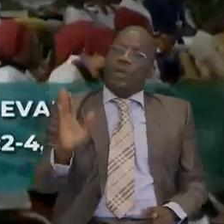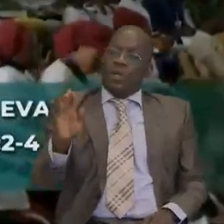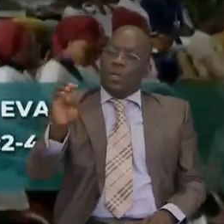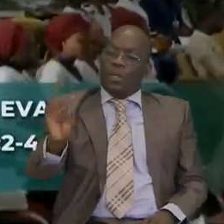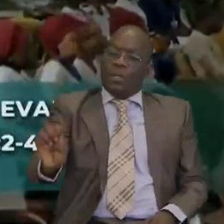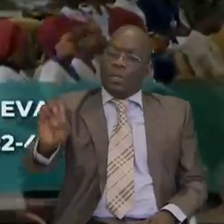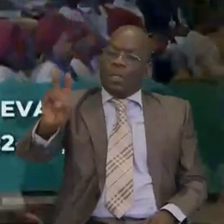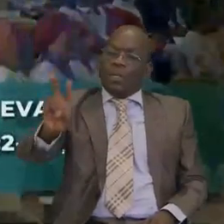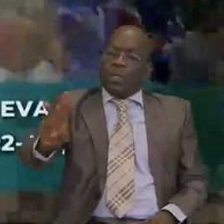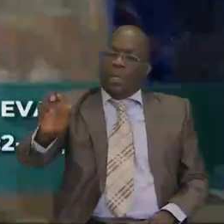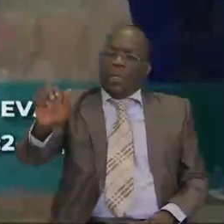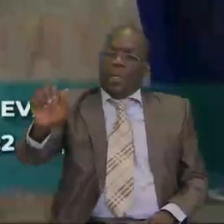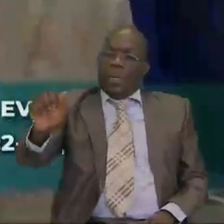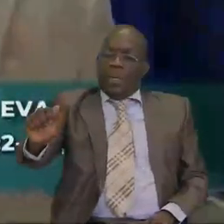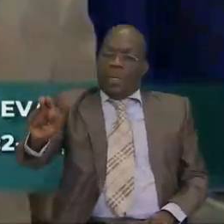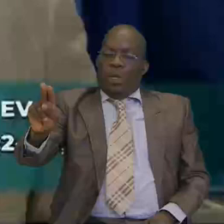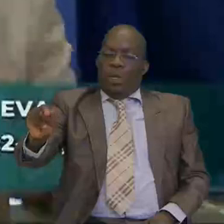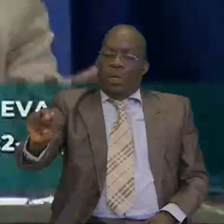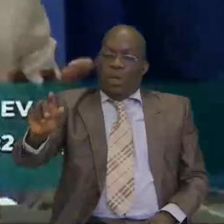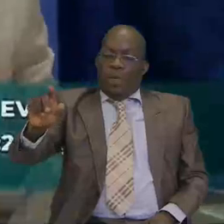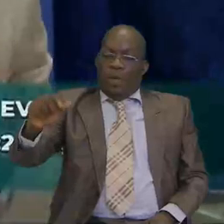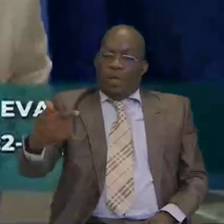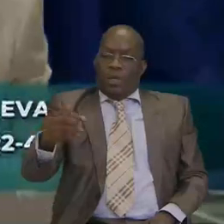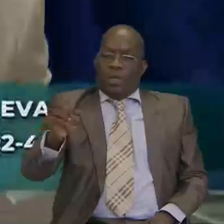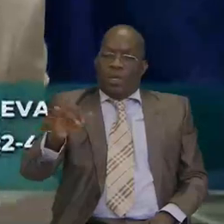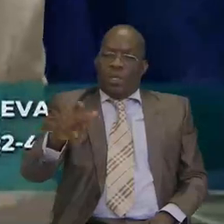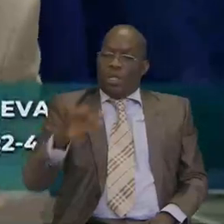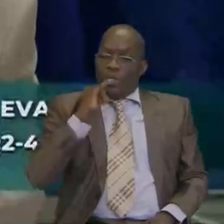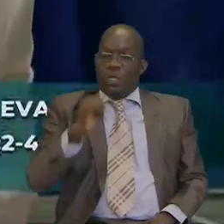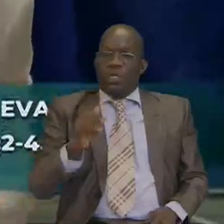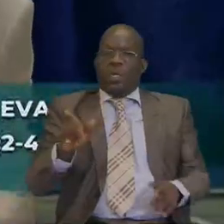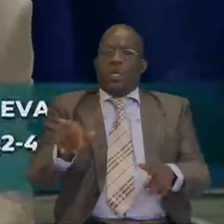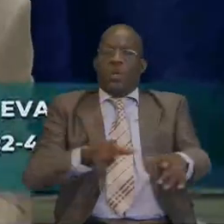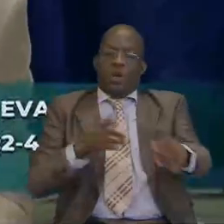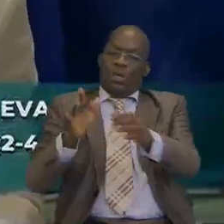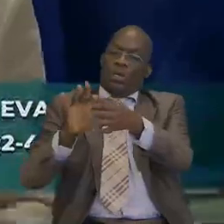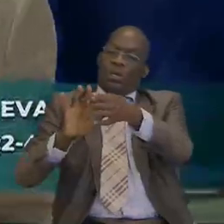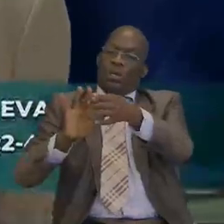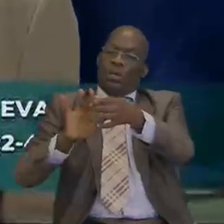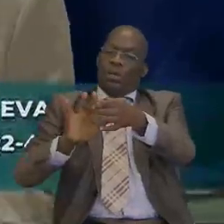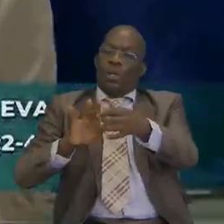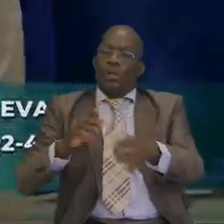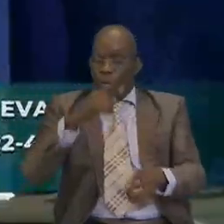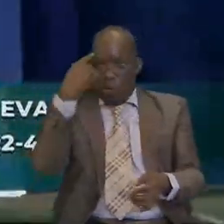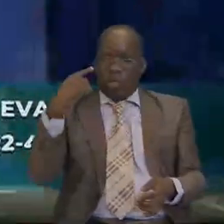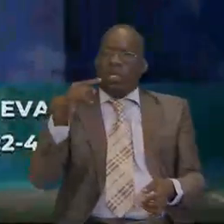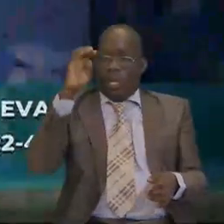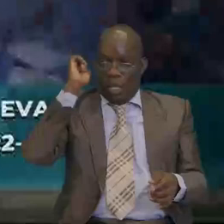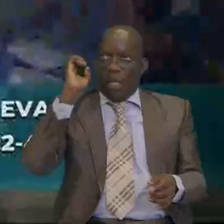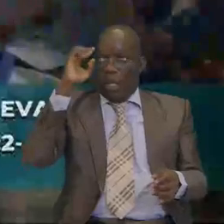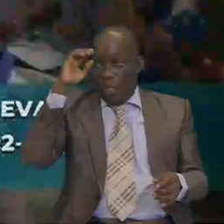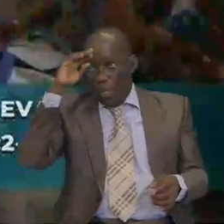L'évangéliste est le doigt qui est plus long que les autres doigts parce qu'il va aux